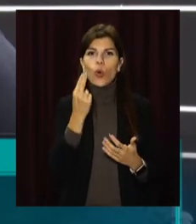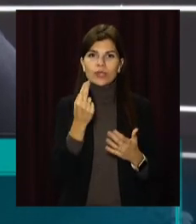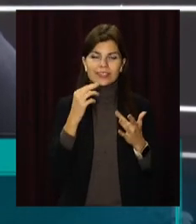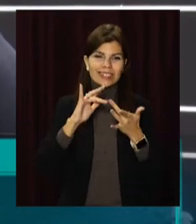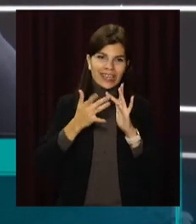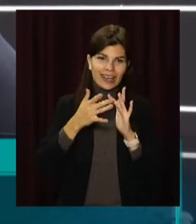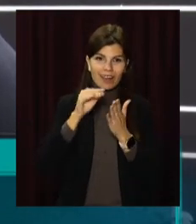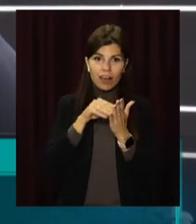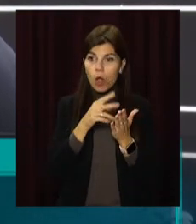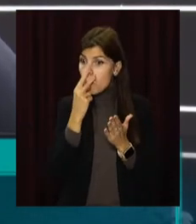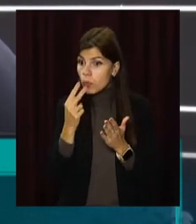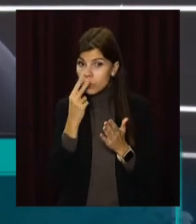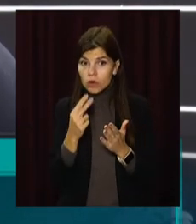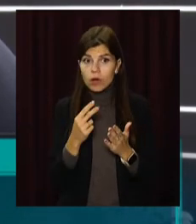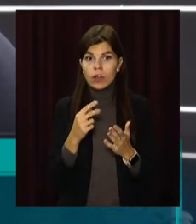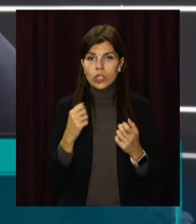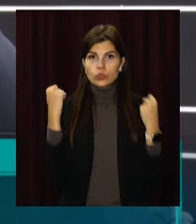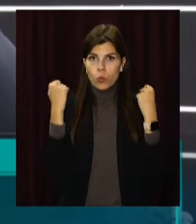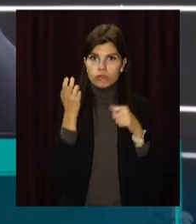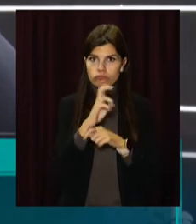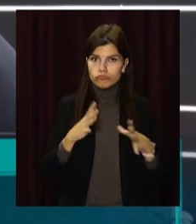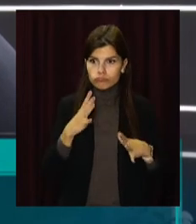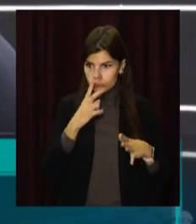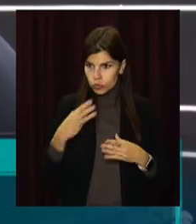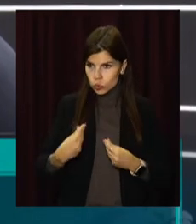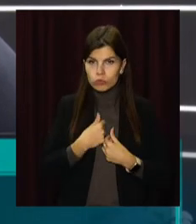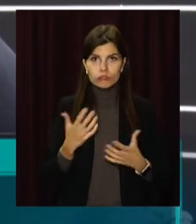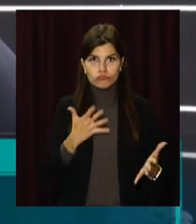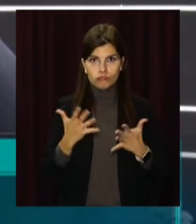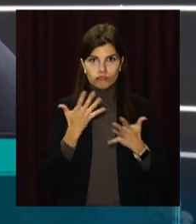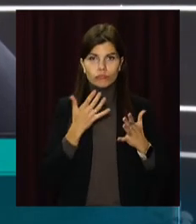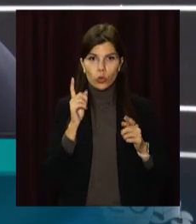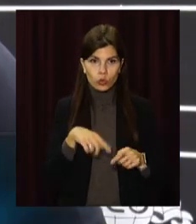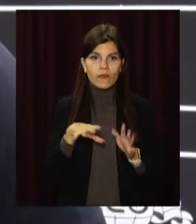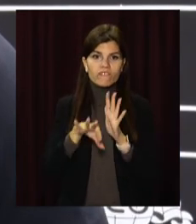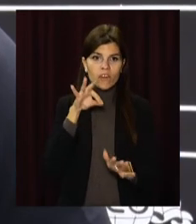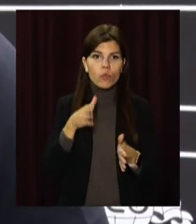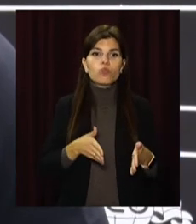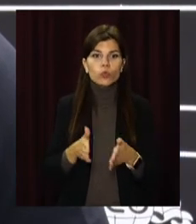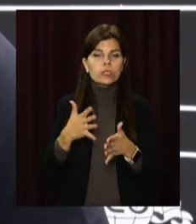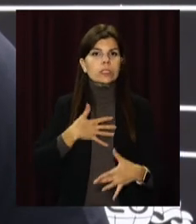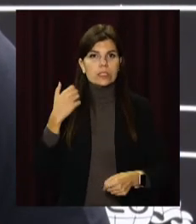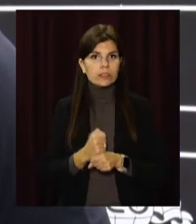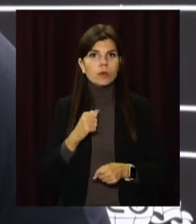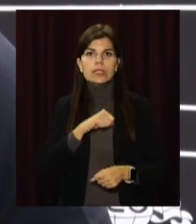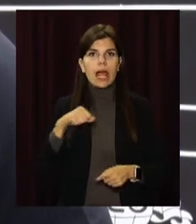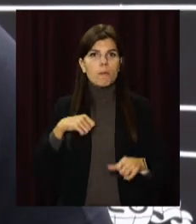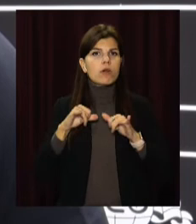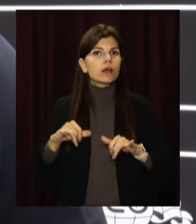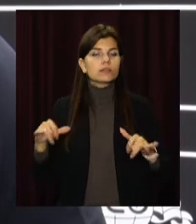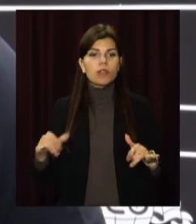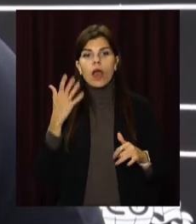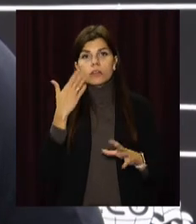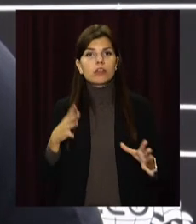в соцсетях, посмотревши це і прийшла в спортзал тренуватися, щоб вони теж вместе з нами вибирали путь дисципліни, саморозвиття.